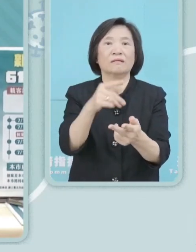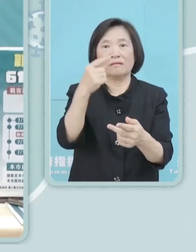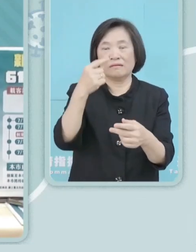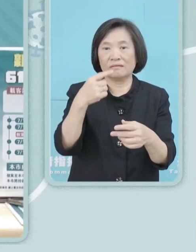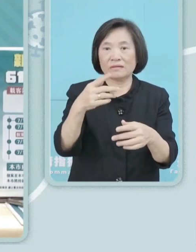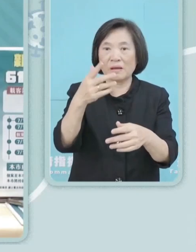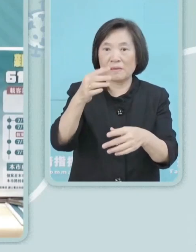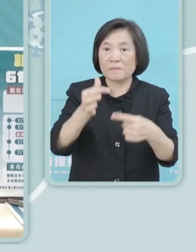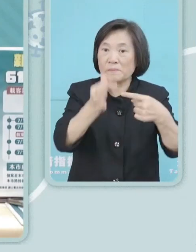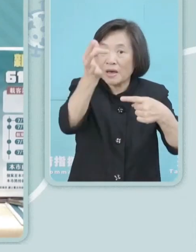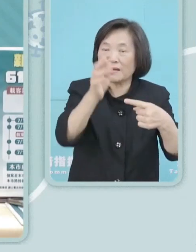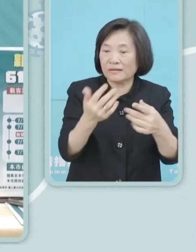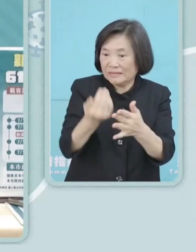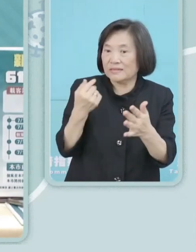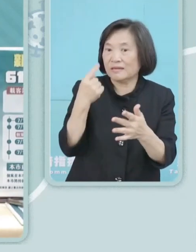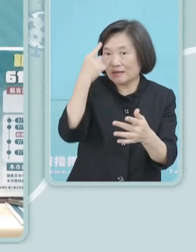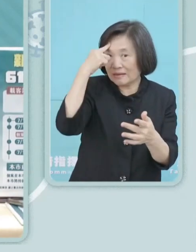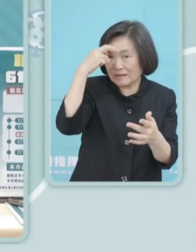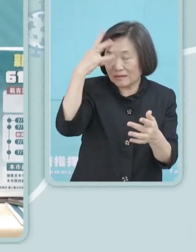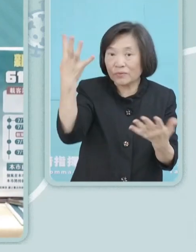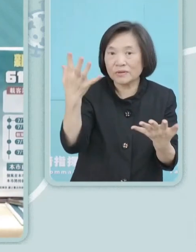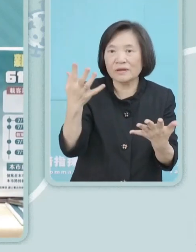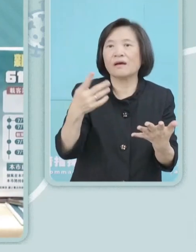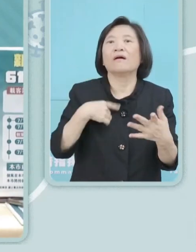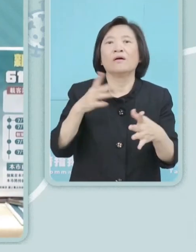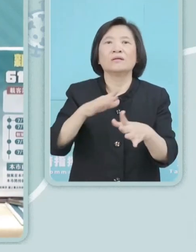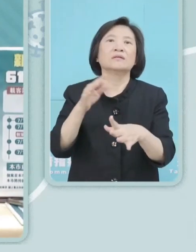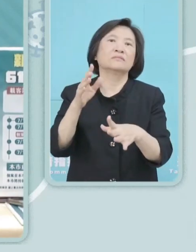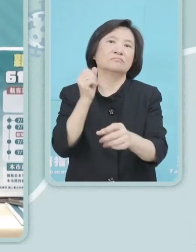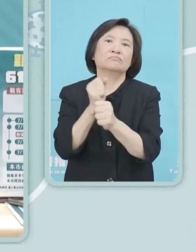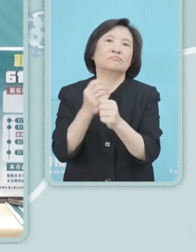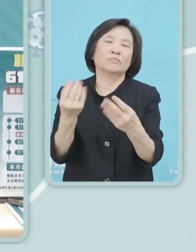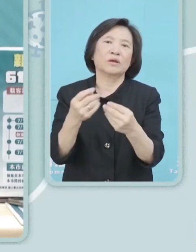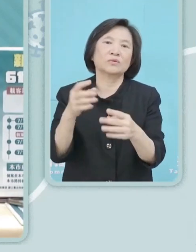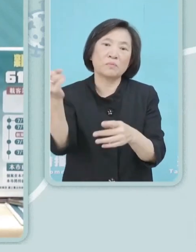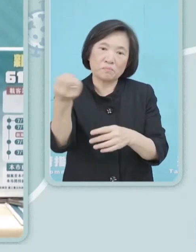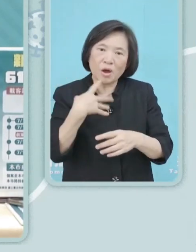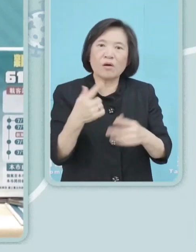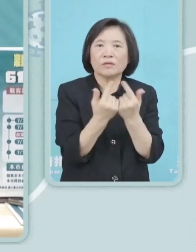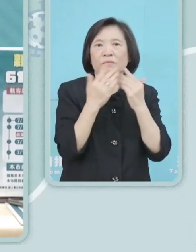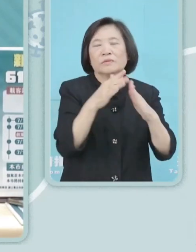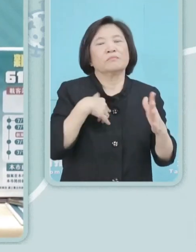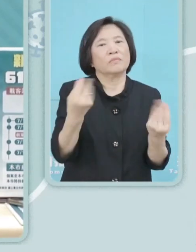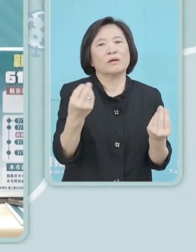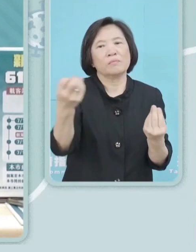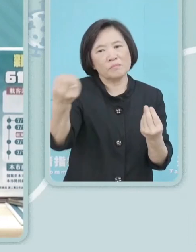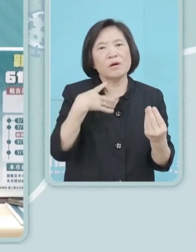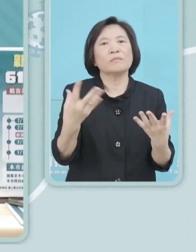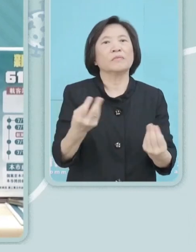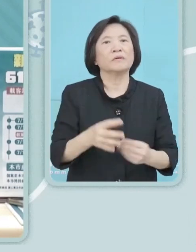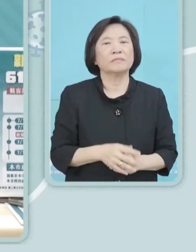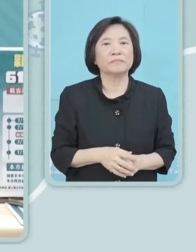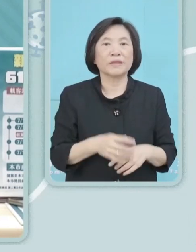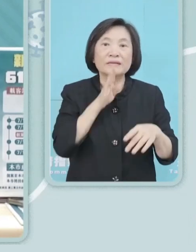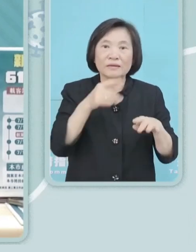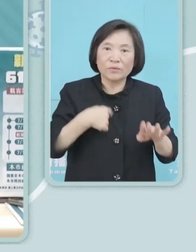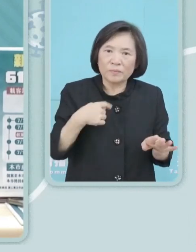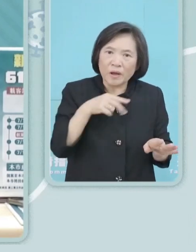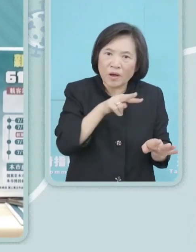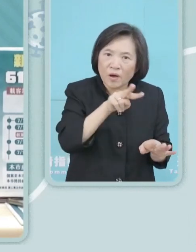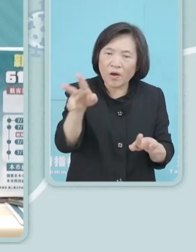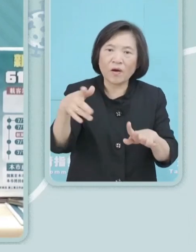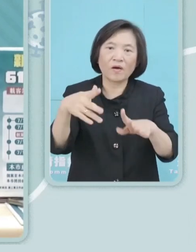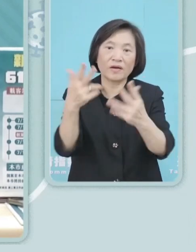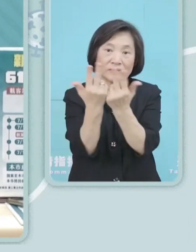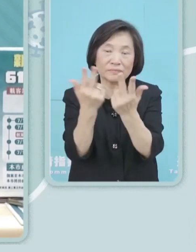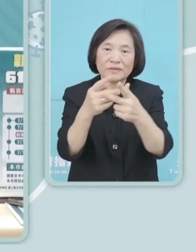5天他已经没有上班，所以他没有来通知台北市。所以这个案子是我们看到新北